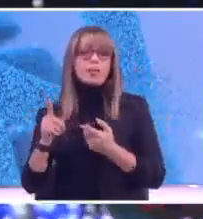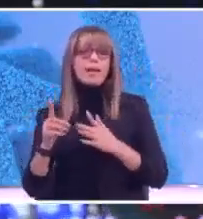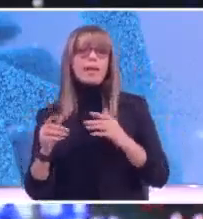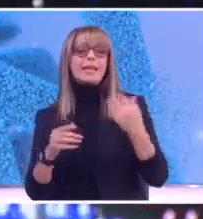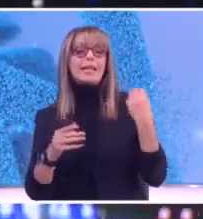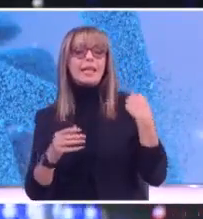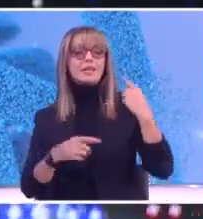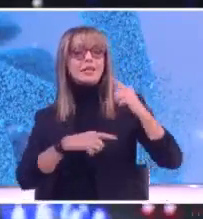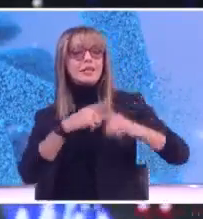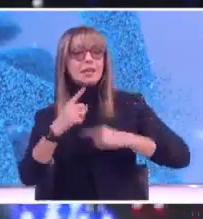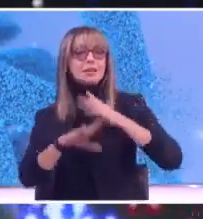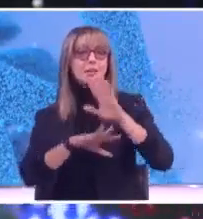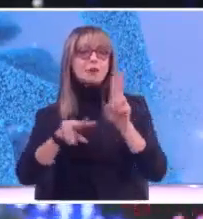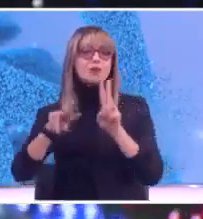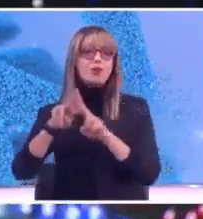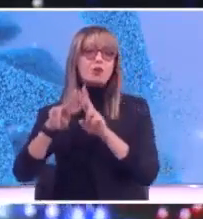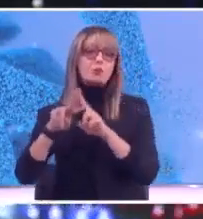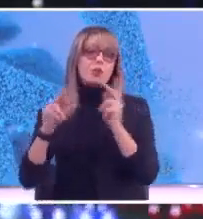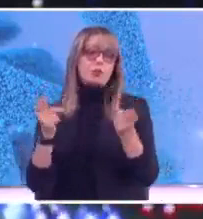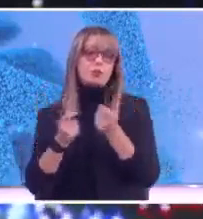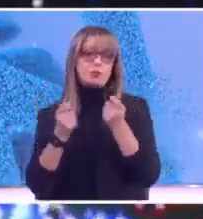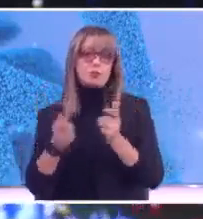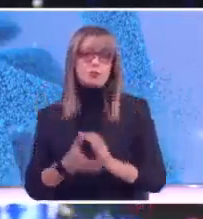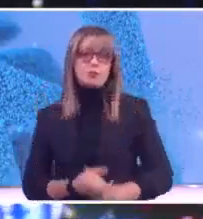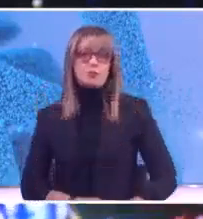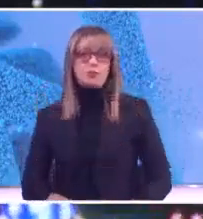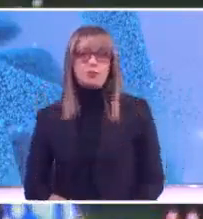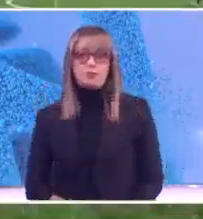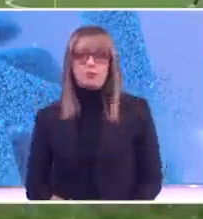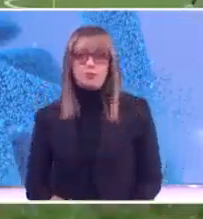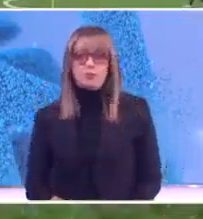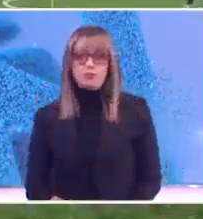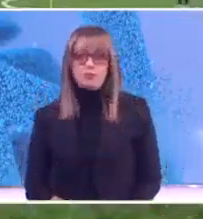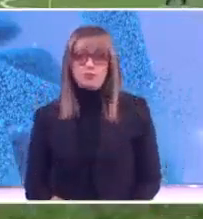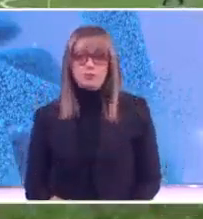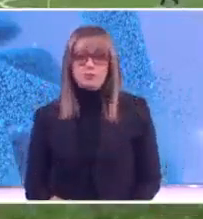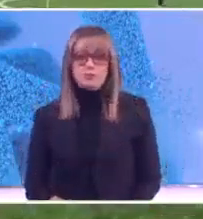gelenek ve göreneklerini de öğretmeye çalışıyor.